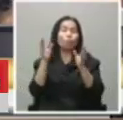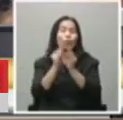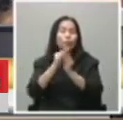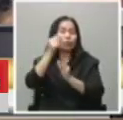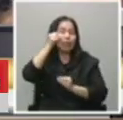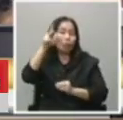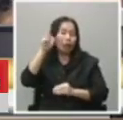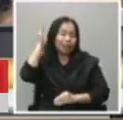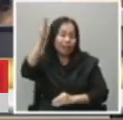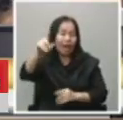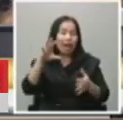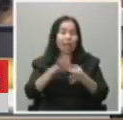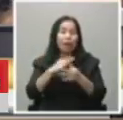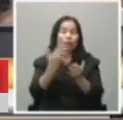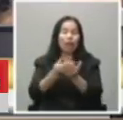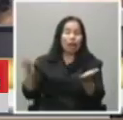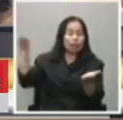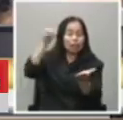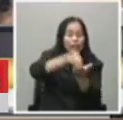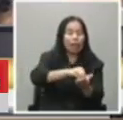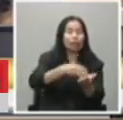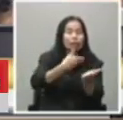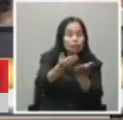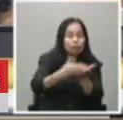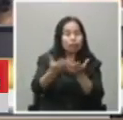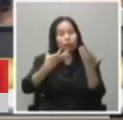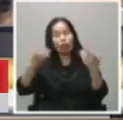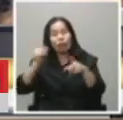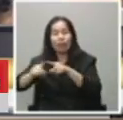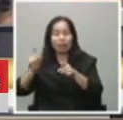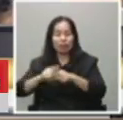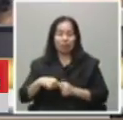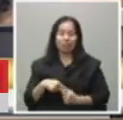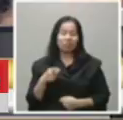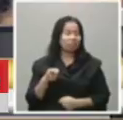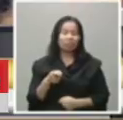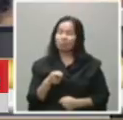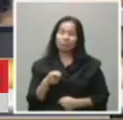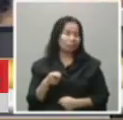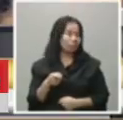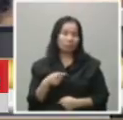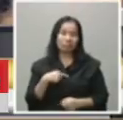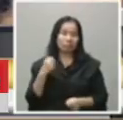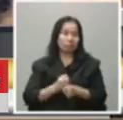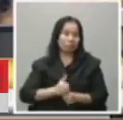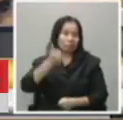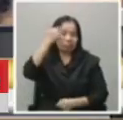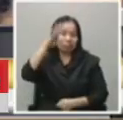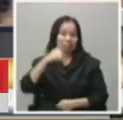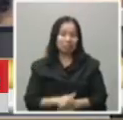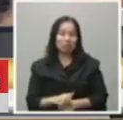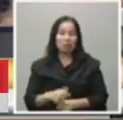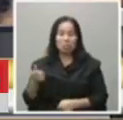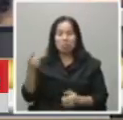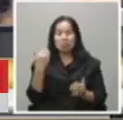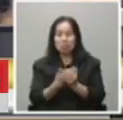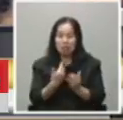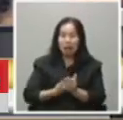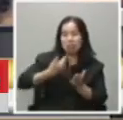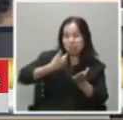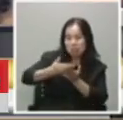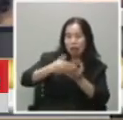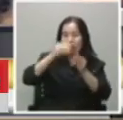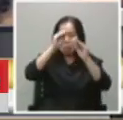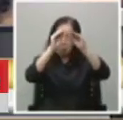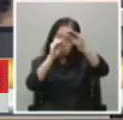ข้างหน้าเรื่องชิมช็อปใช้ผมยื่นกระทู้เลยครับจำได้ไหมครับผมบอกไม่เวิร์กแล้วท่านก็ปั่นตัวเลขเวิร์กจ่ายไปตำน้ำพริกละล